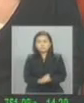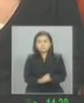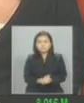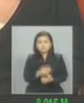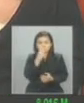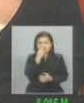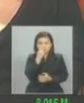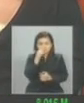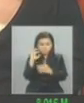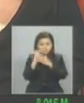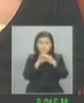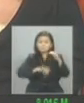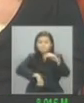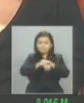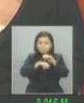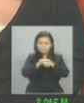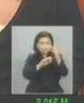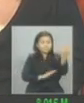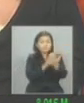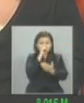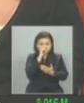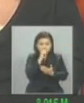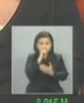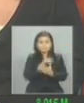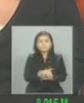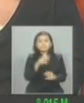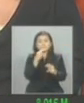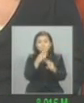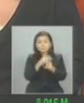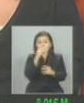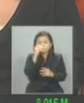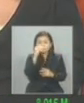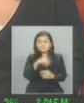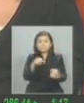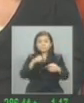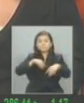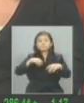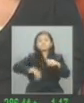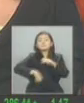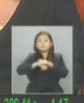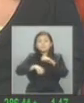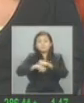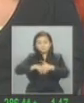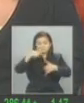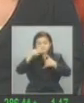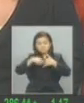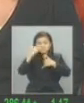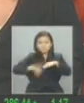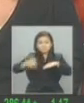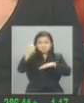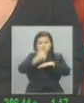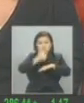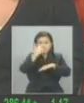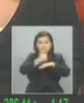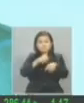ความเคลื่อนไหวในวงการฟุตบอลประเทศไทยกันบ้างนะคะดุสิตเฉลิมแสนนั้นเตรียมที่จะรับตำแหน่งเป็นกุนซือคนใหม่ของศิริชาซูซู